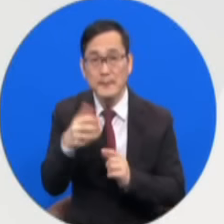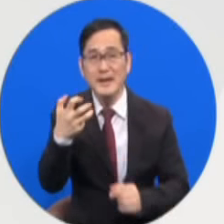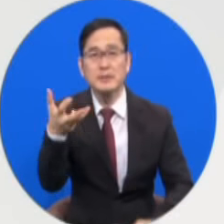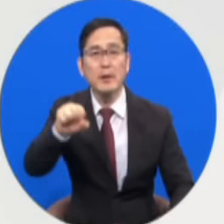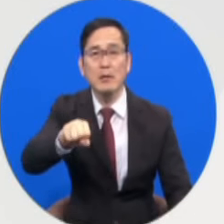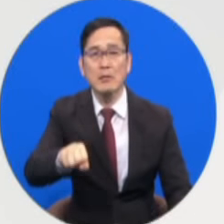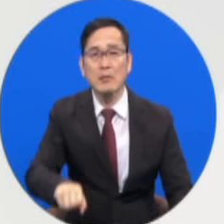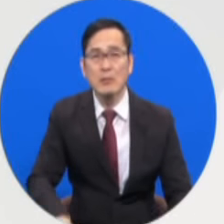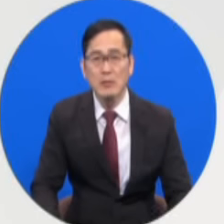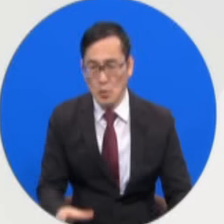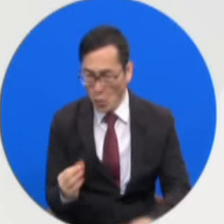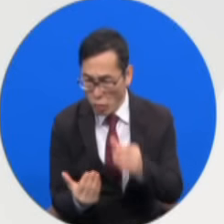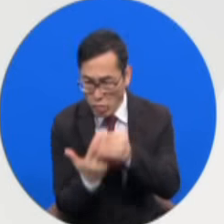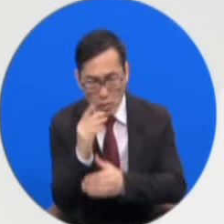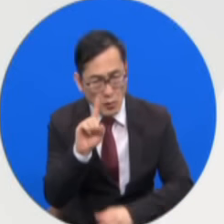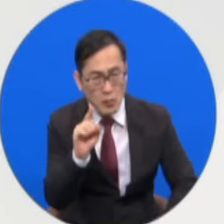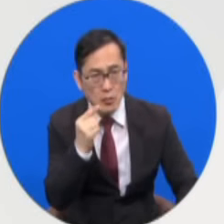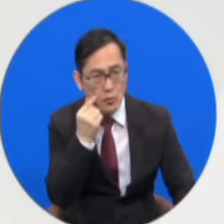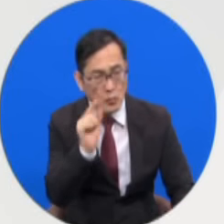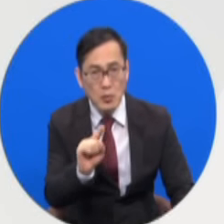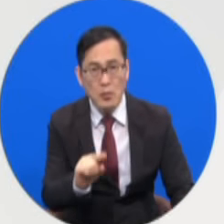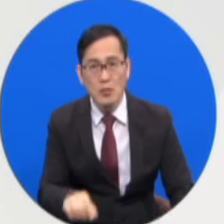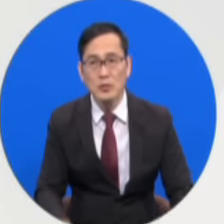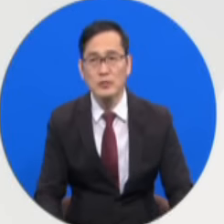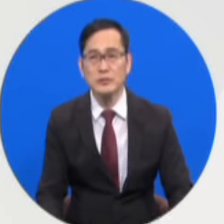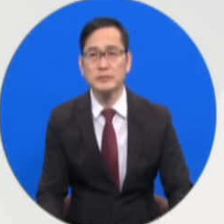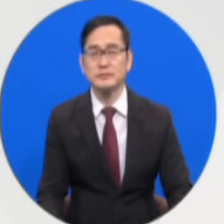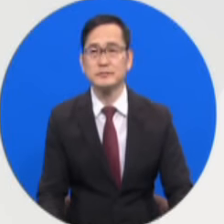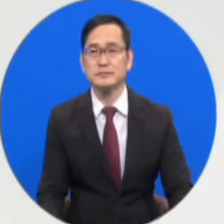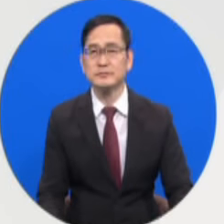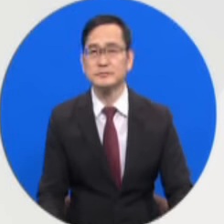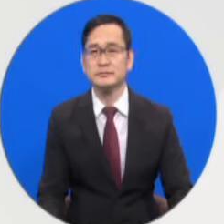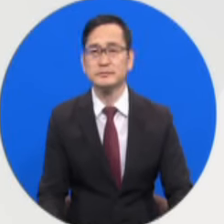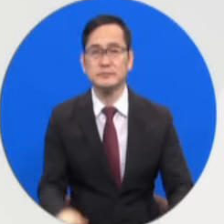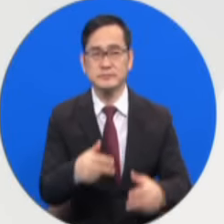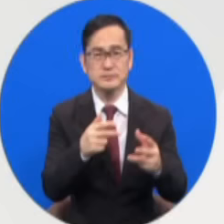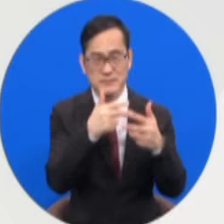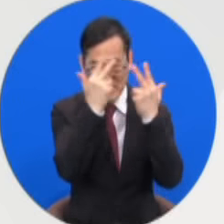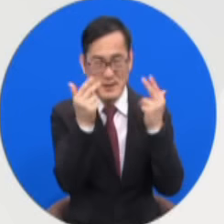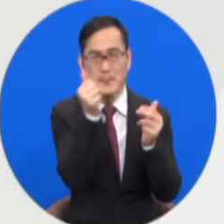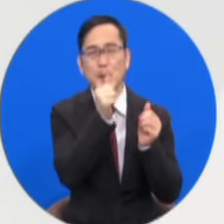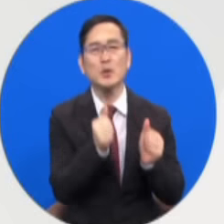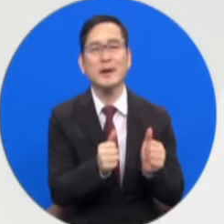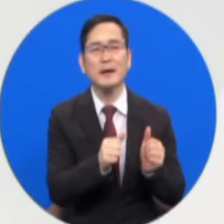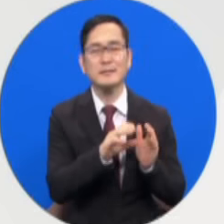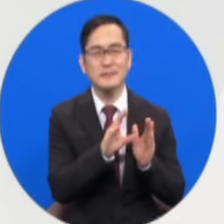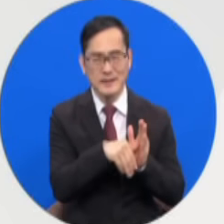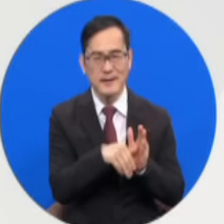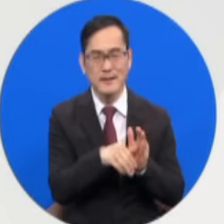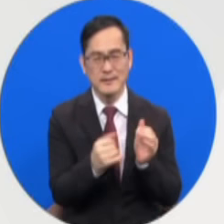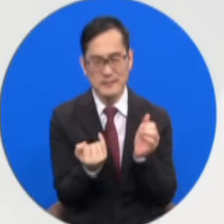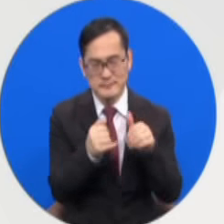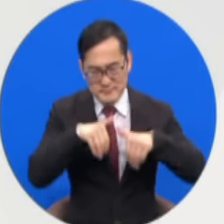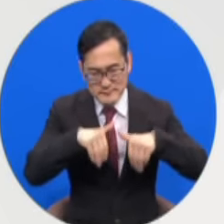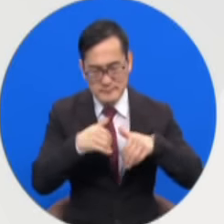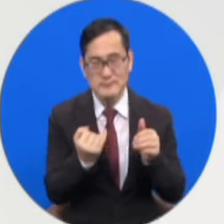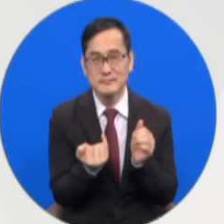겁니다 성남 시청과 경기도청에 근무했고 그 앞서서는 이재명 대표 변호사 시절에 변호사 사무실에서도 근무했었던